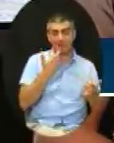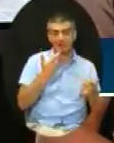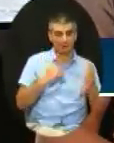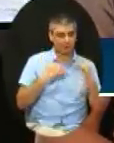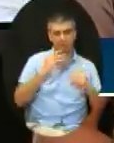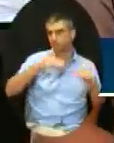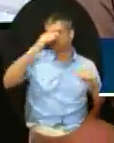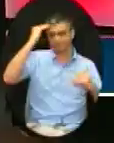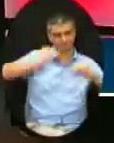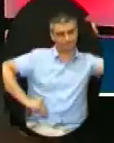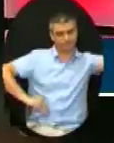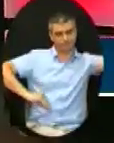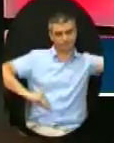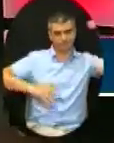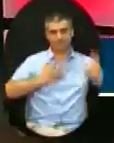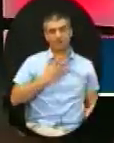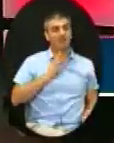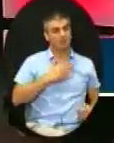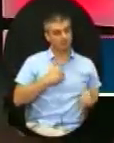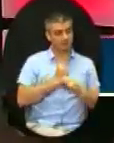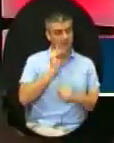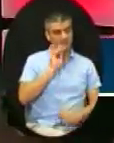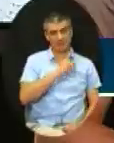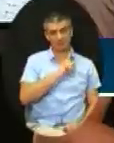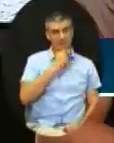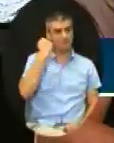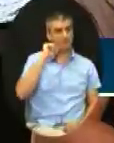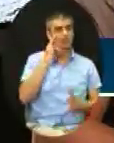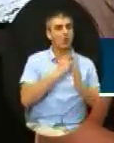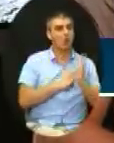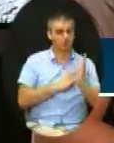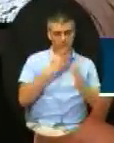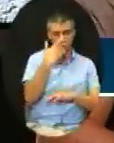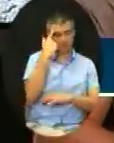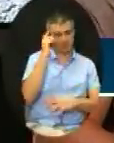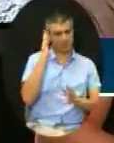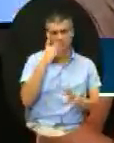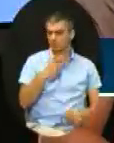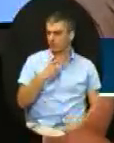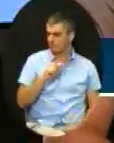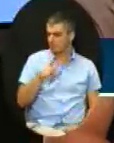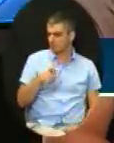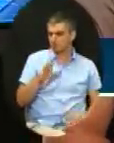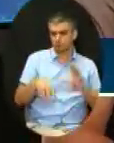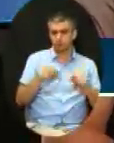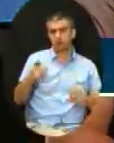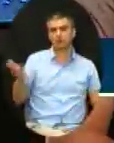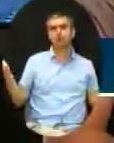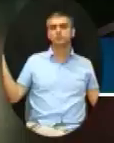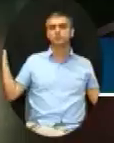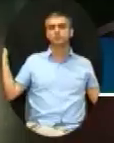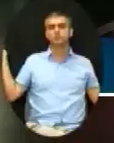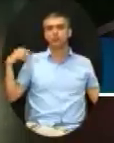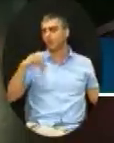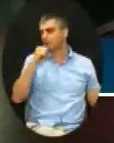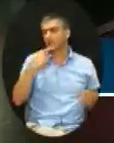היחס הוא קטסטרופלי. Mm-hmm. זאת אומרת, כשרוצים לפעול כנגד מי שמפר את החוק, המדינה יודעת טוב מה לעשות את זה. בעניין הזה, השטחים, הם, לא